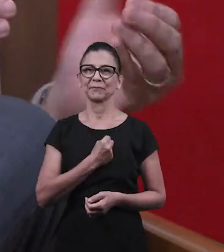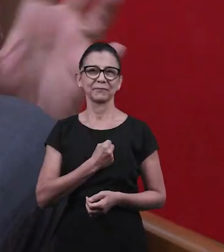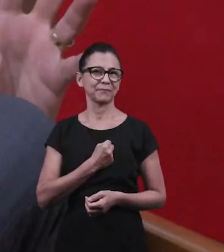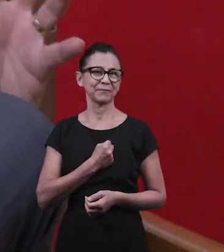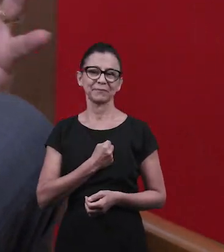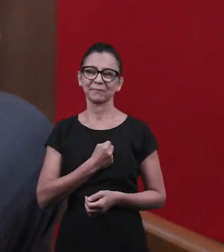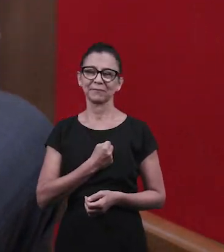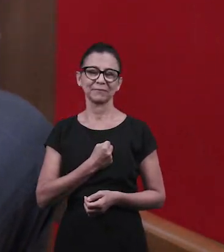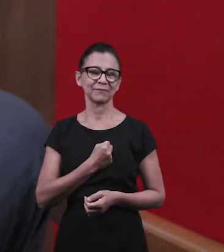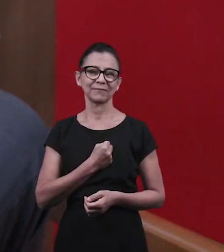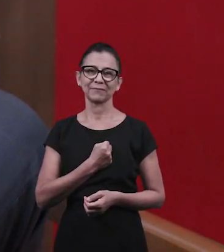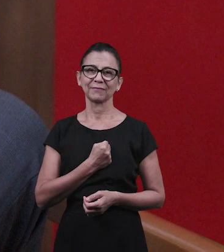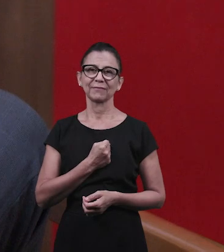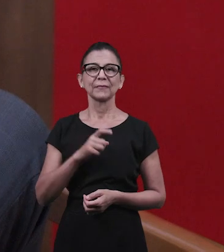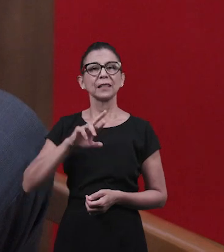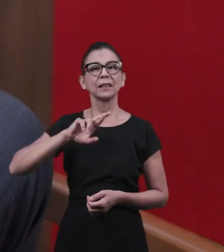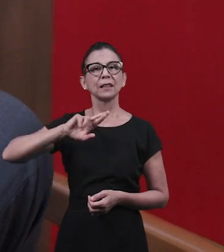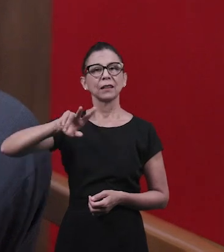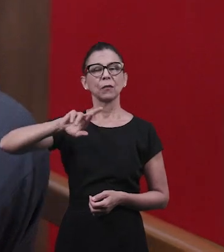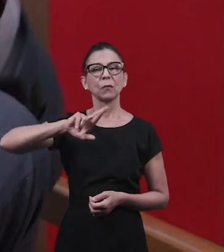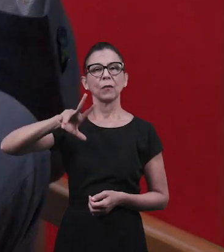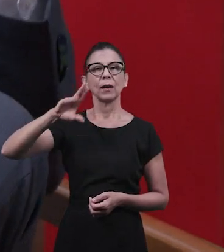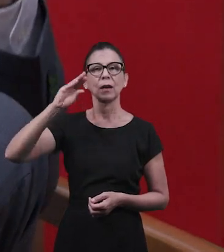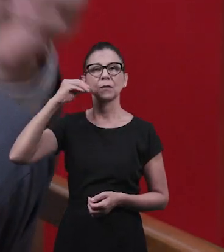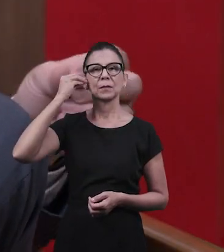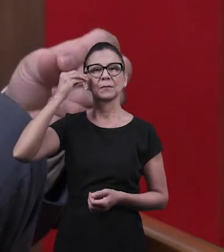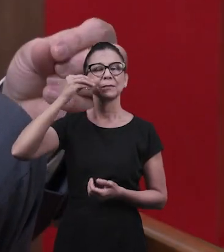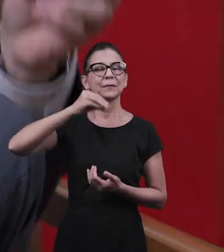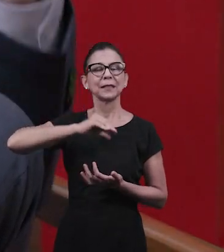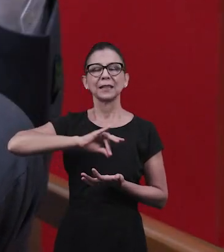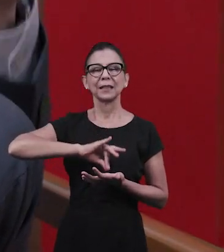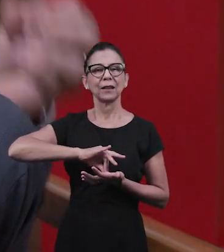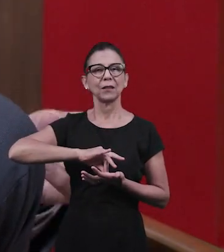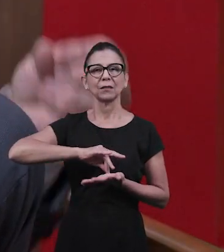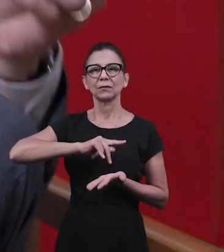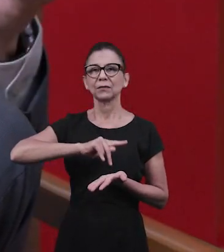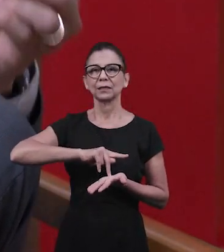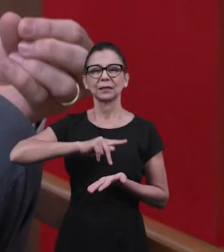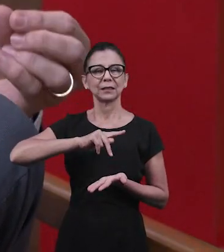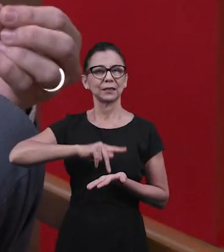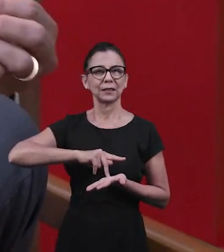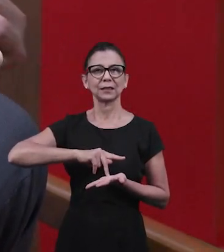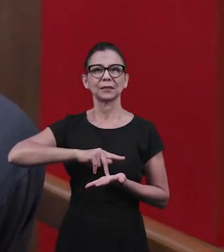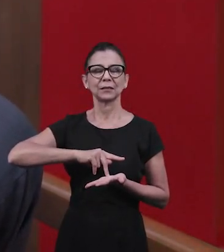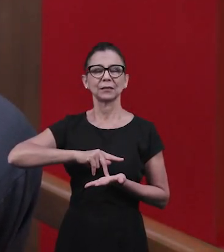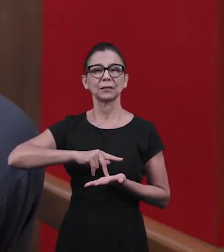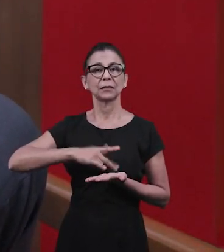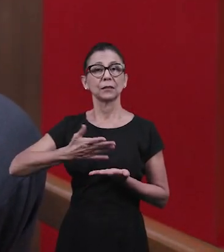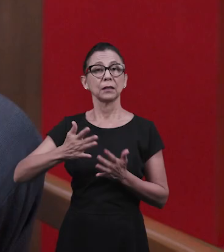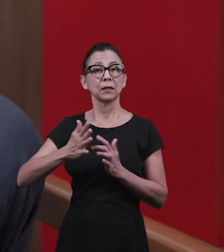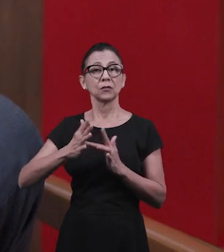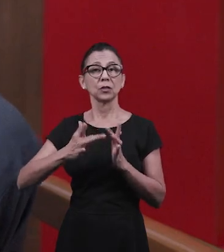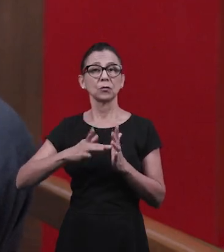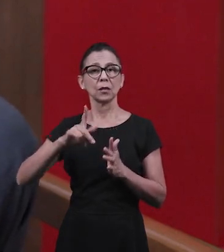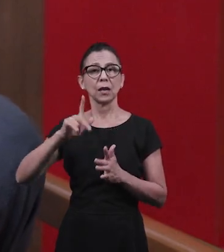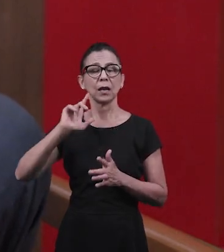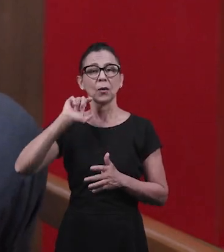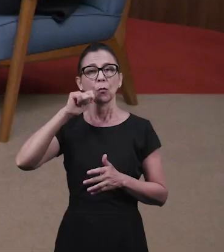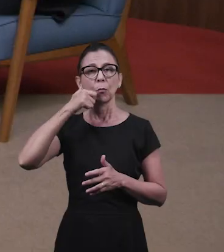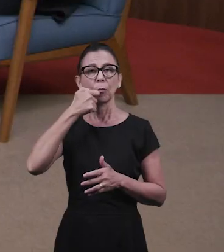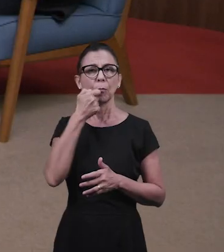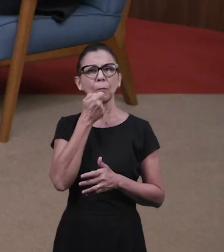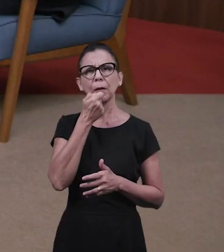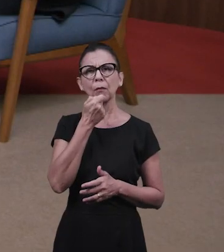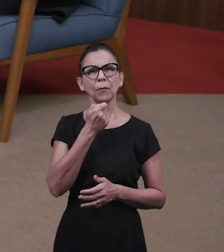une expérience réelle et véritable avec Jésus. Parce que Jésus, c'est le pain de blé. C'est le pain de la